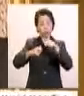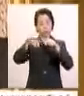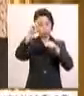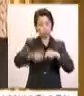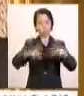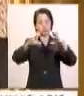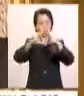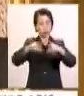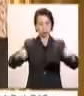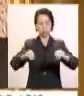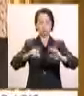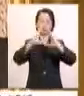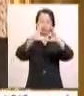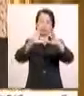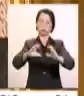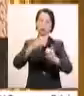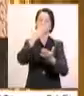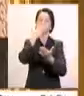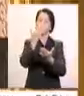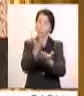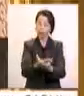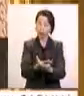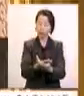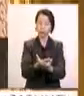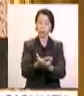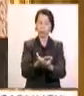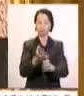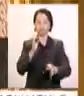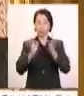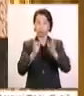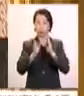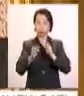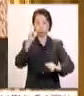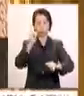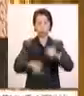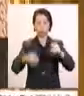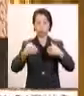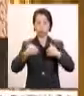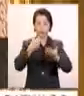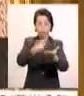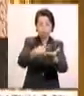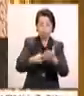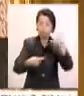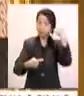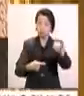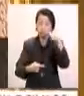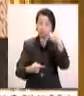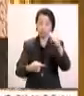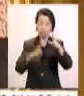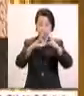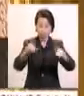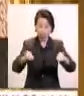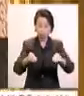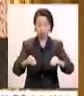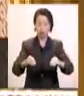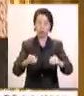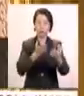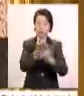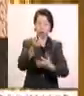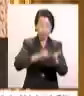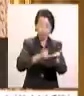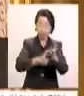secara yang baik, iaitu kalau tak boleh ada rundingan, selesaikan melalui